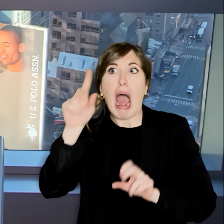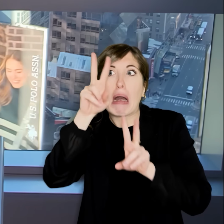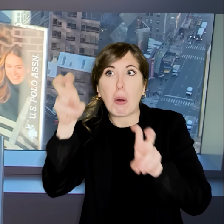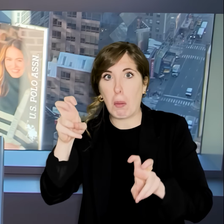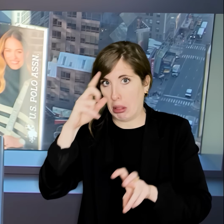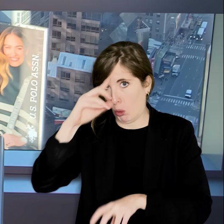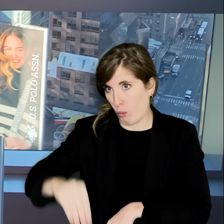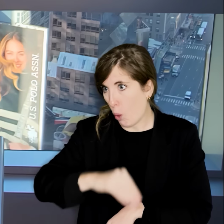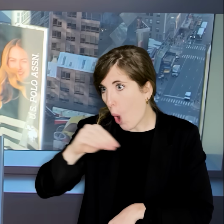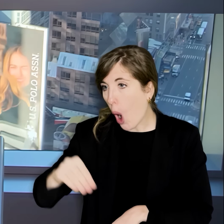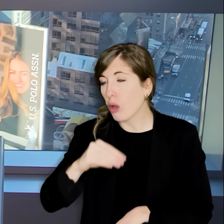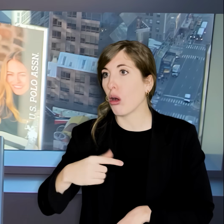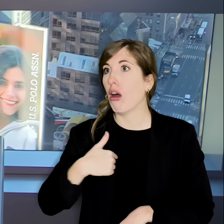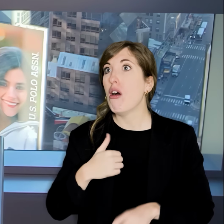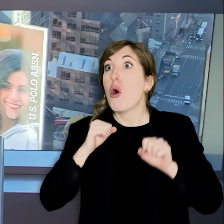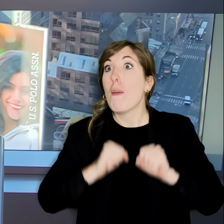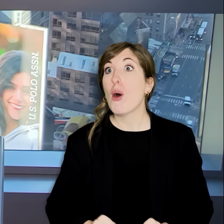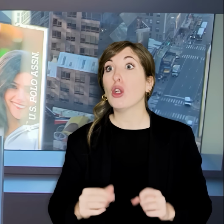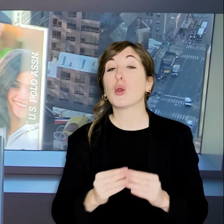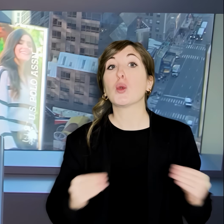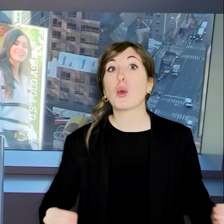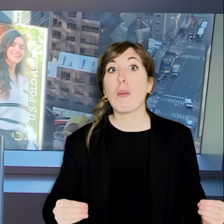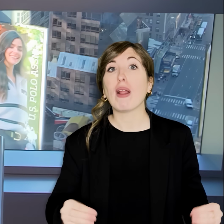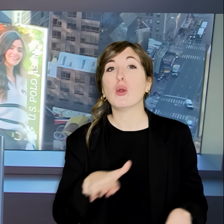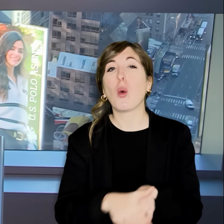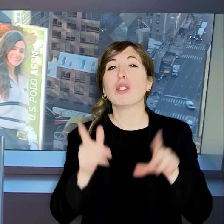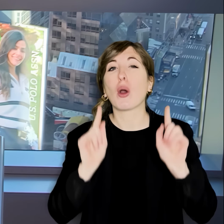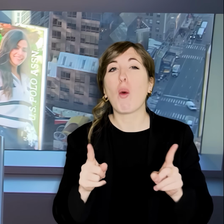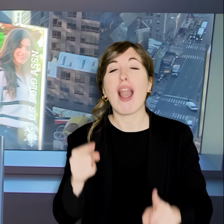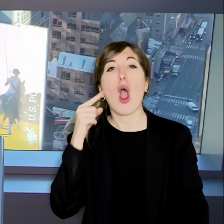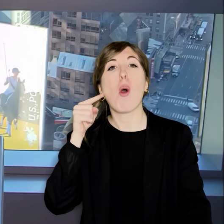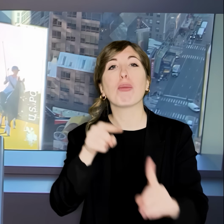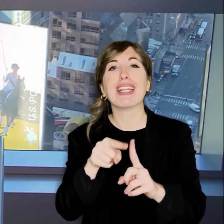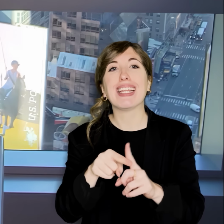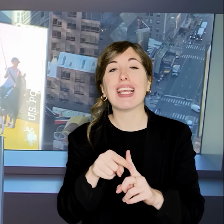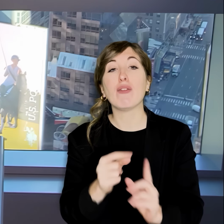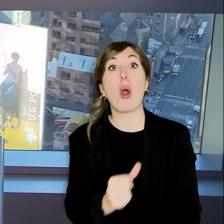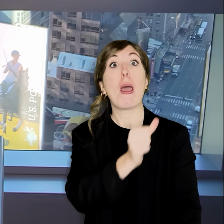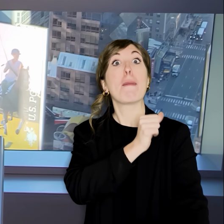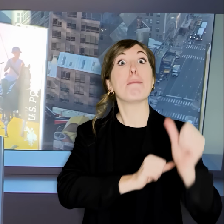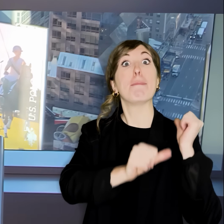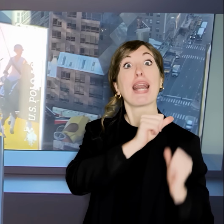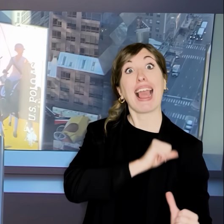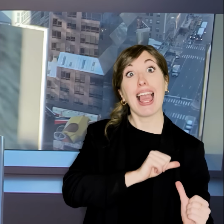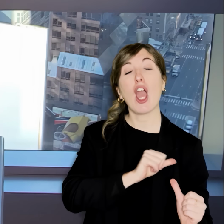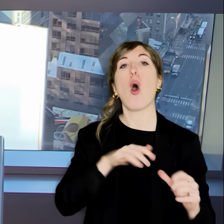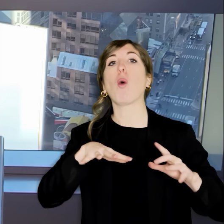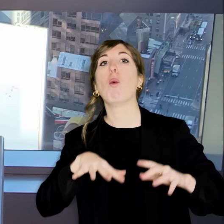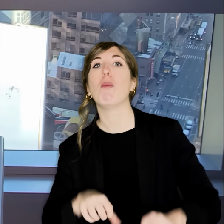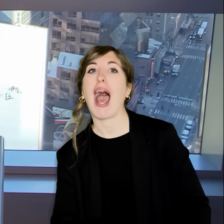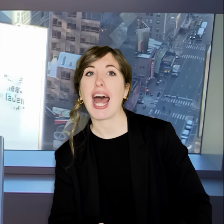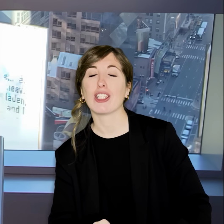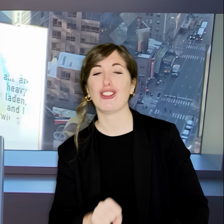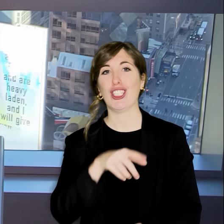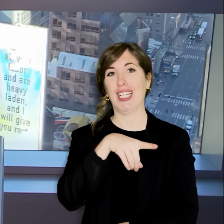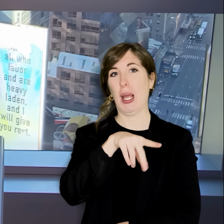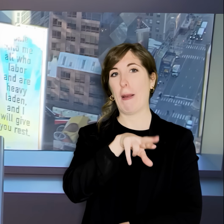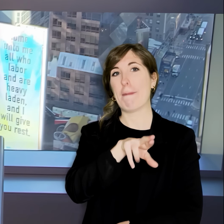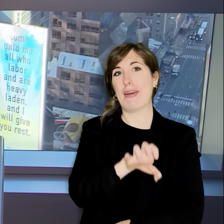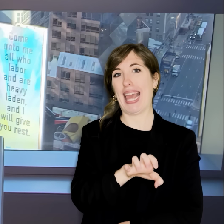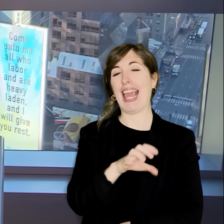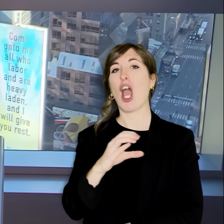strumenti abbiamo per preoccuparci e di di avere qualcosa